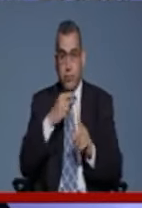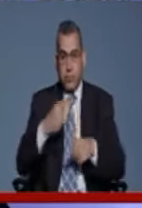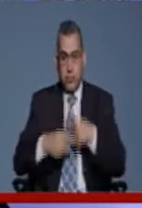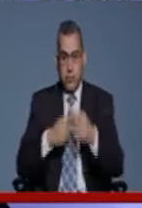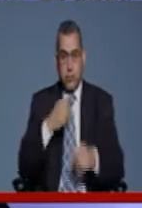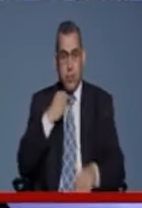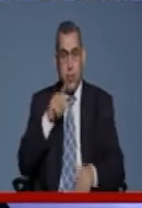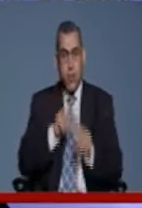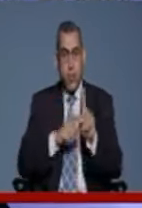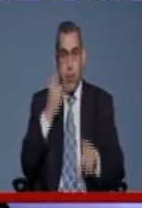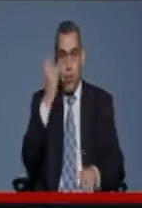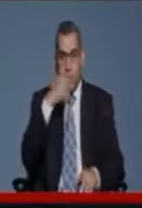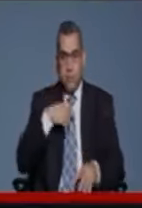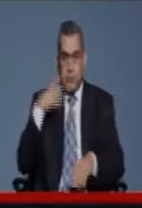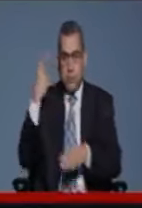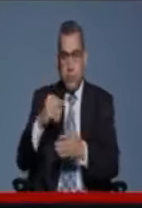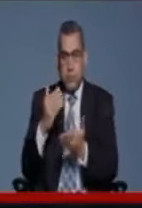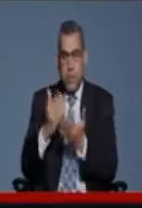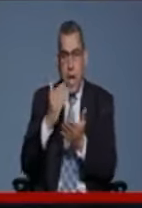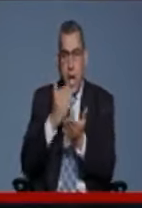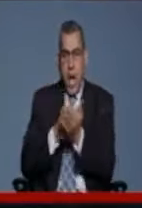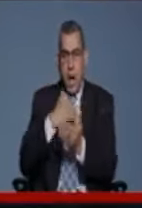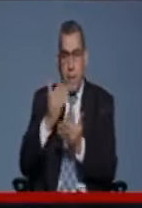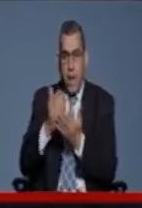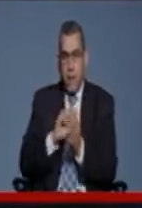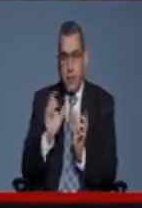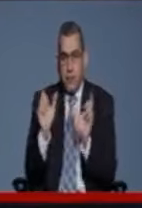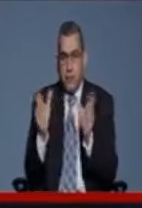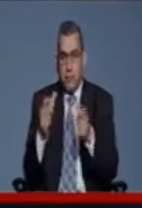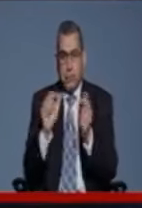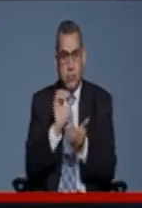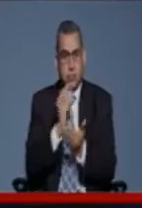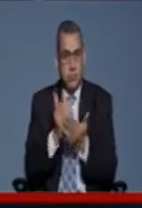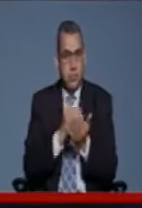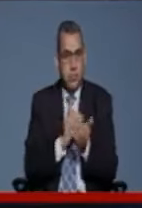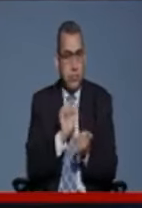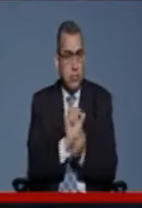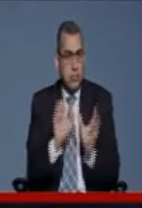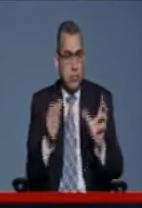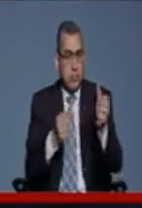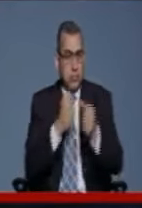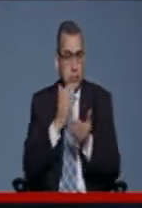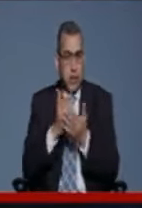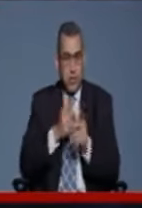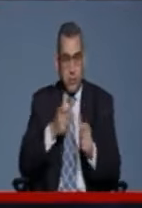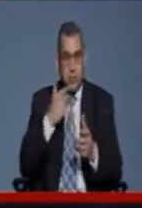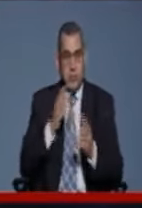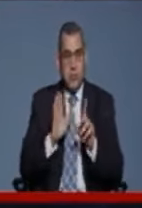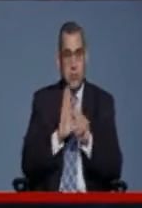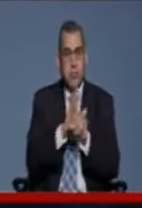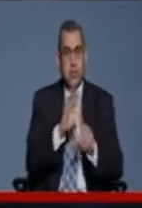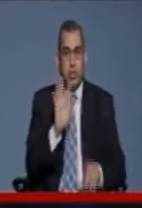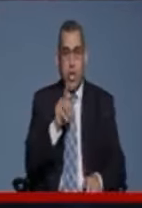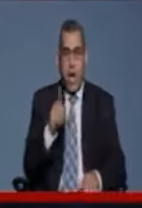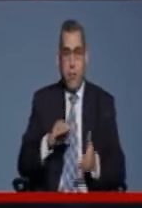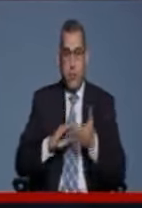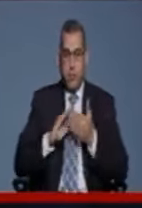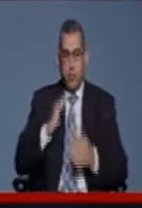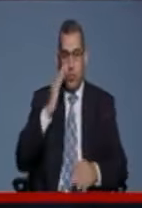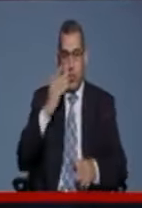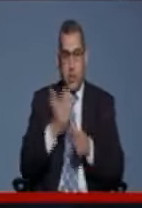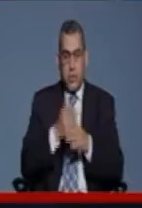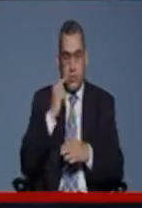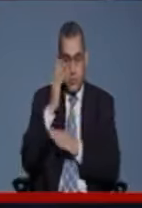الوزارة بالضربات الاستباقية الأمنية والحاسمة وبمساندة شعبية ضحرها لتلك